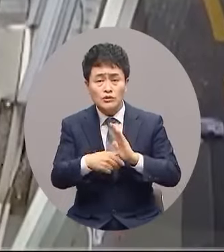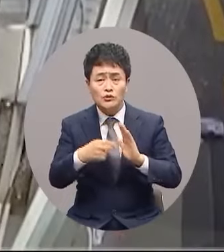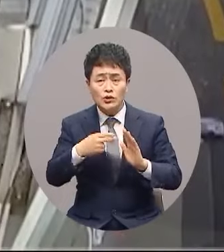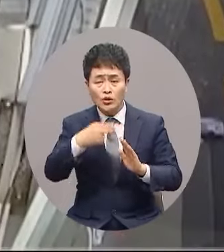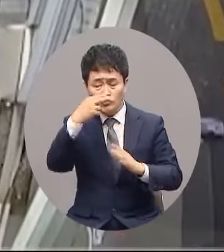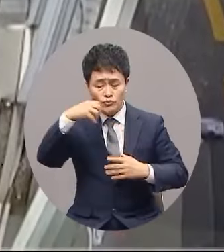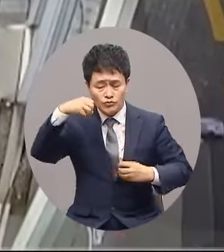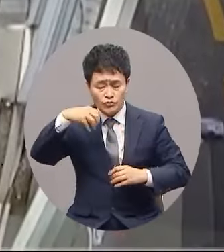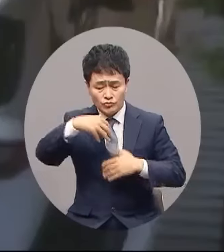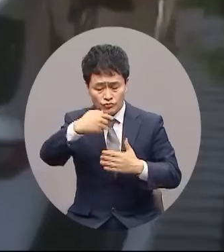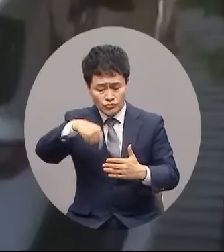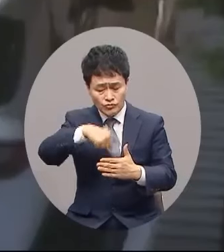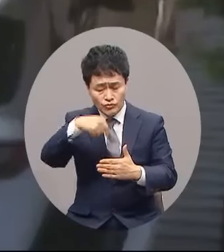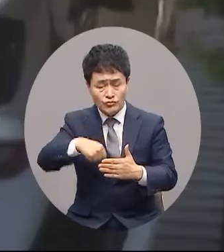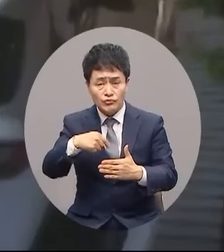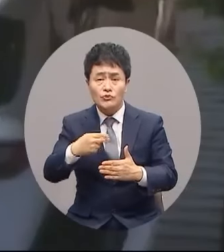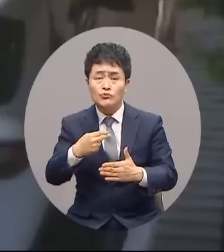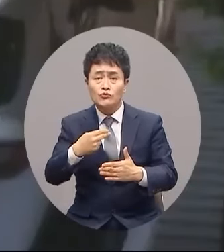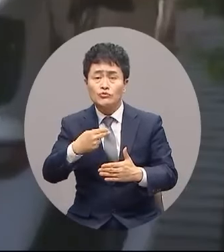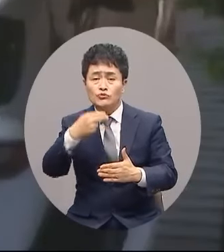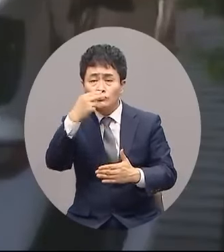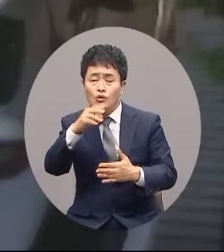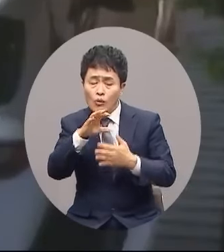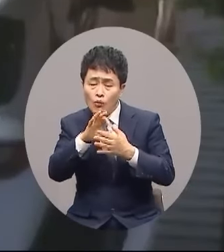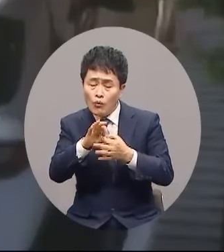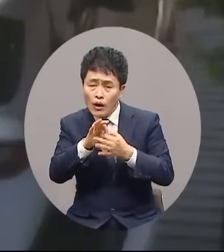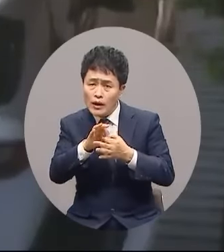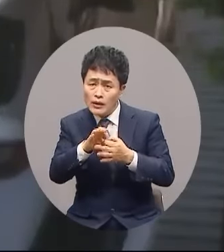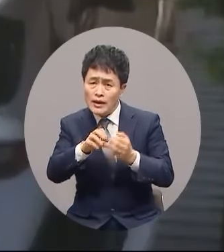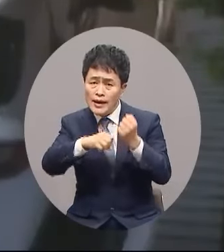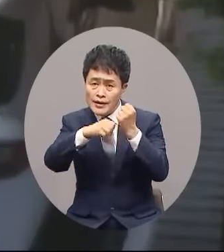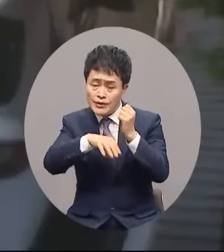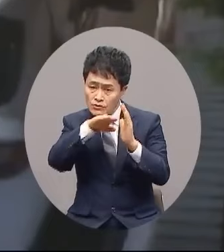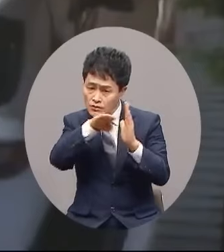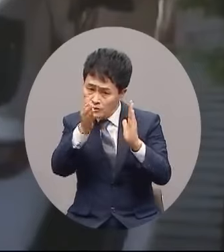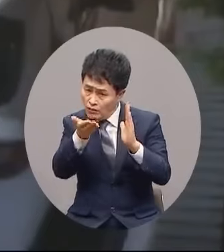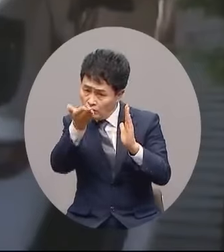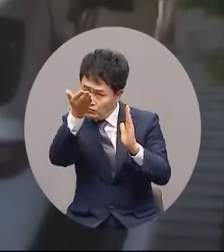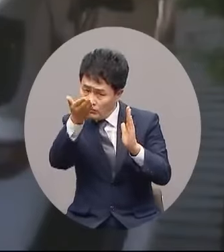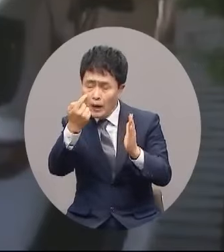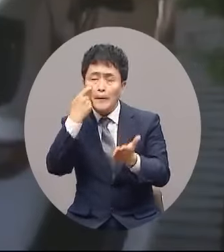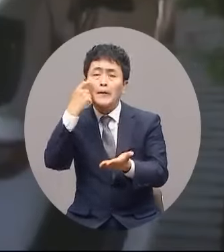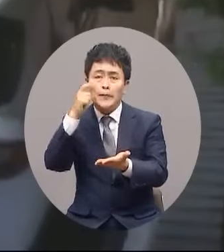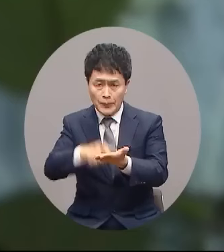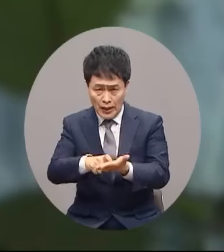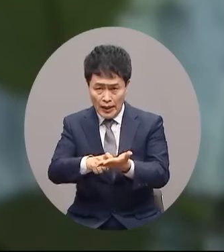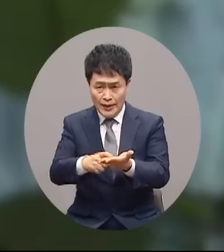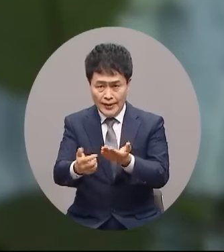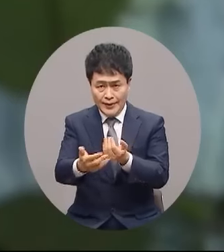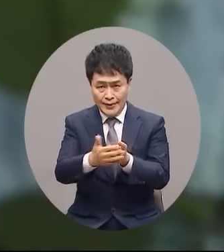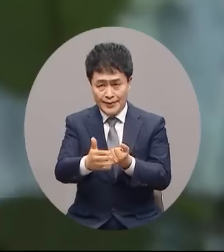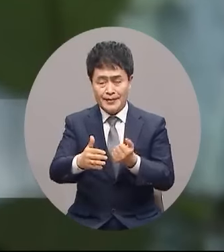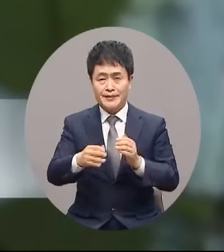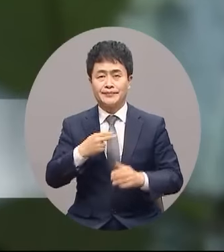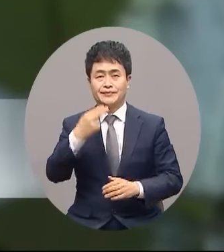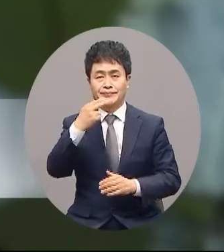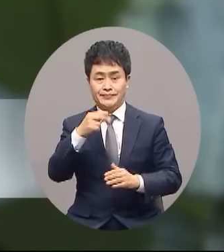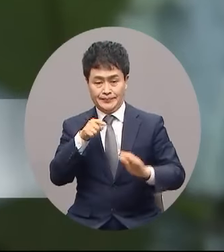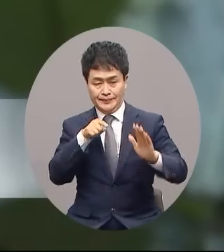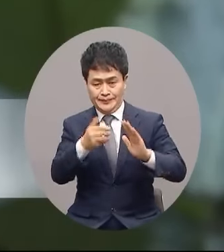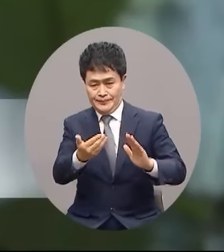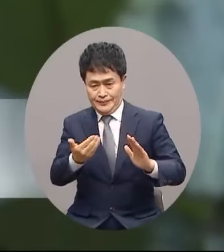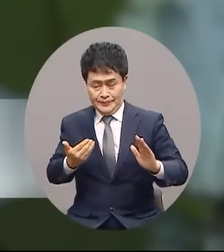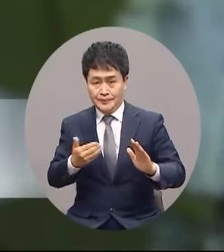발생하는 부산물인 음주 대사체가 음주 판단 기준 이상 검출됐다는 겁니다 유흥주점을 가기